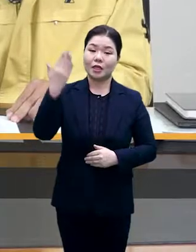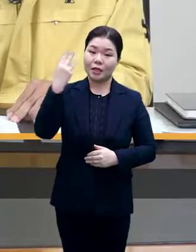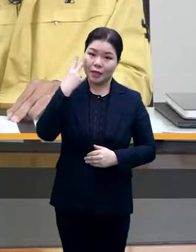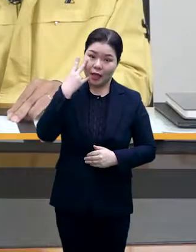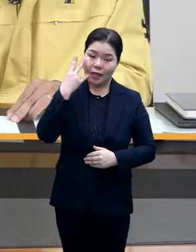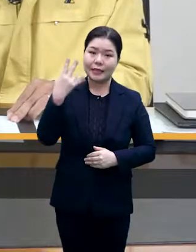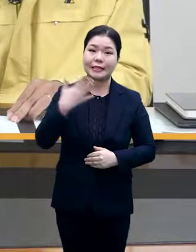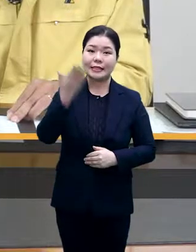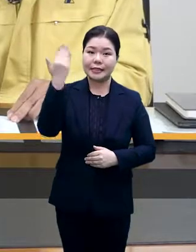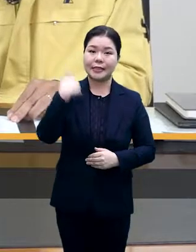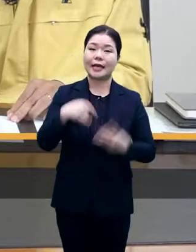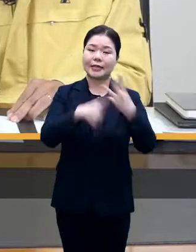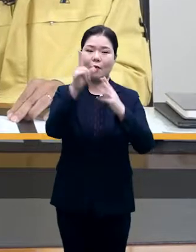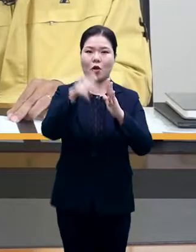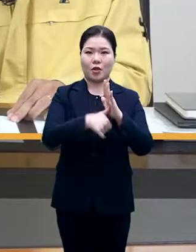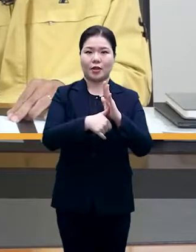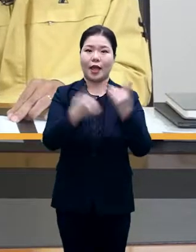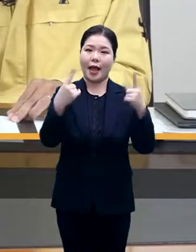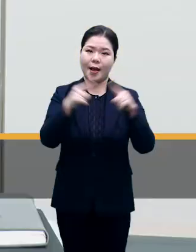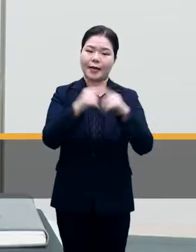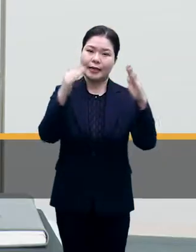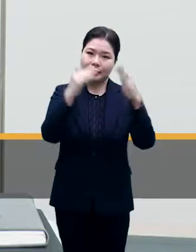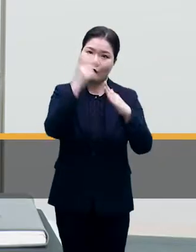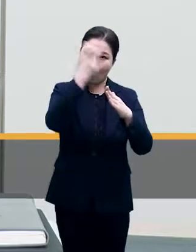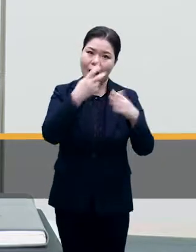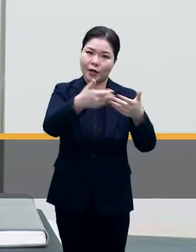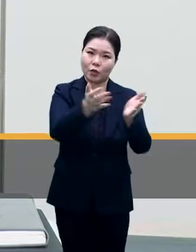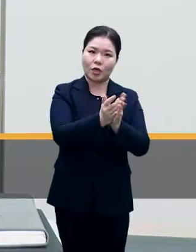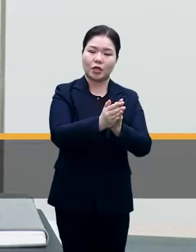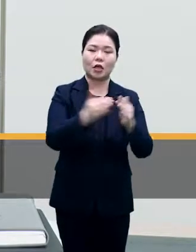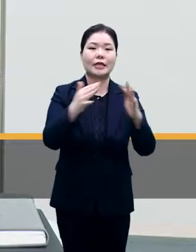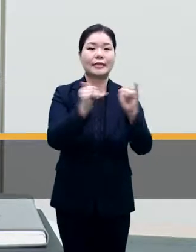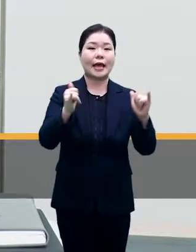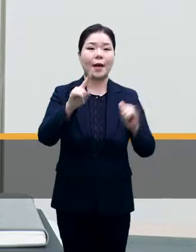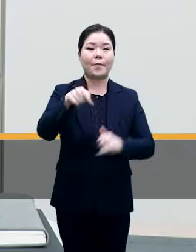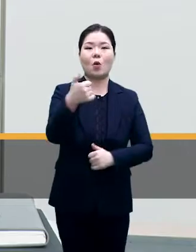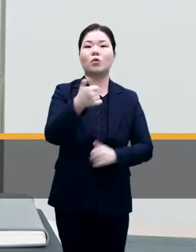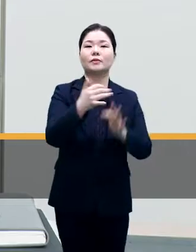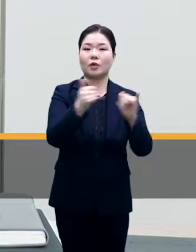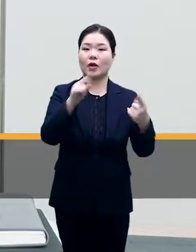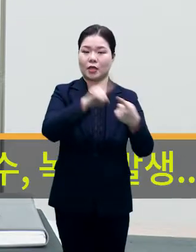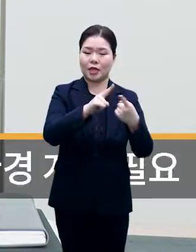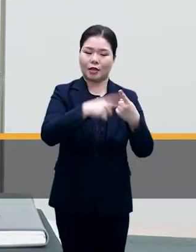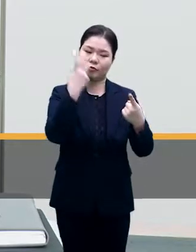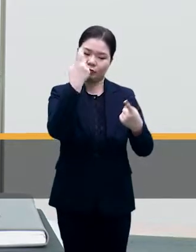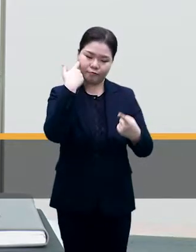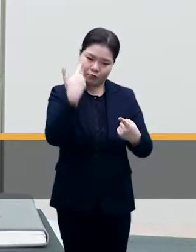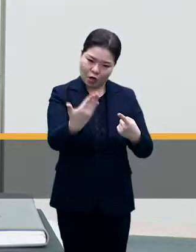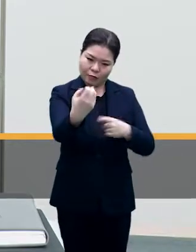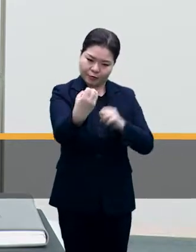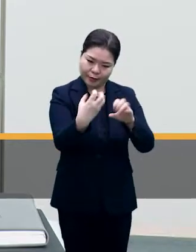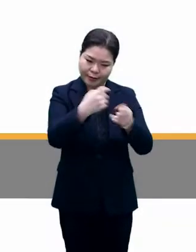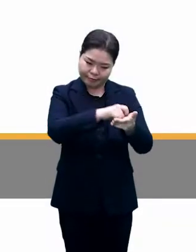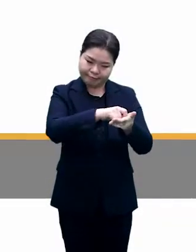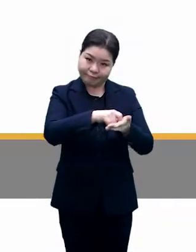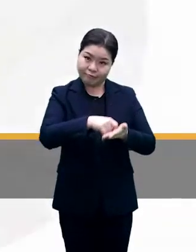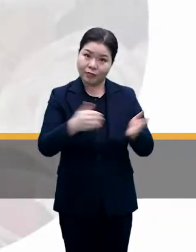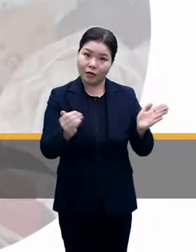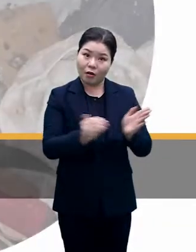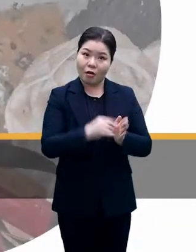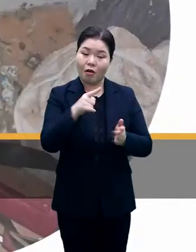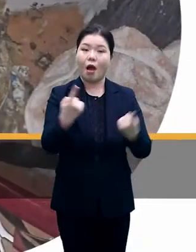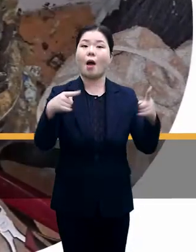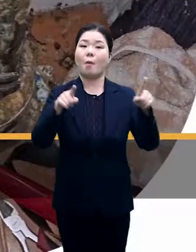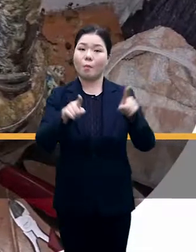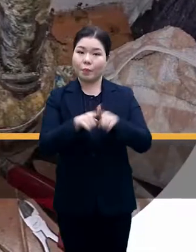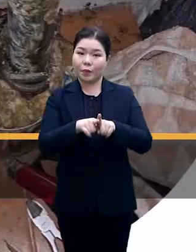지난 3월 공동주택관리부서에서 주민 150여 명을 대상으로 설문조사를 실시했습니다. 이화